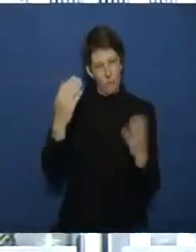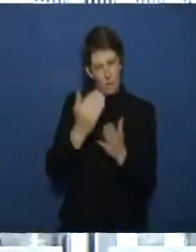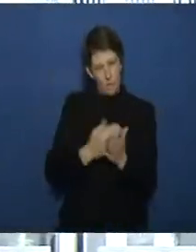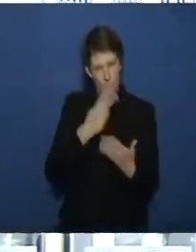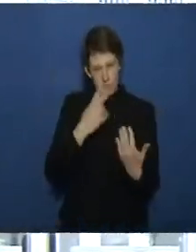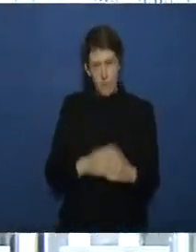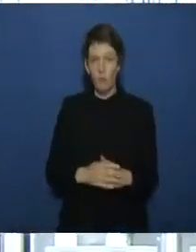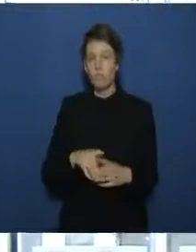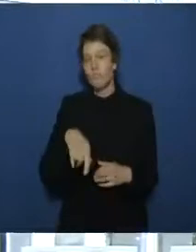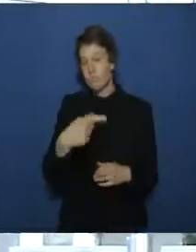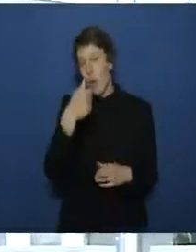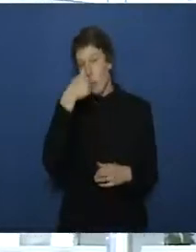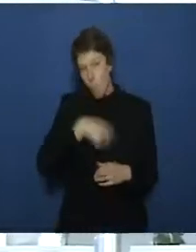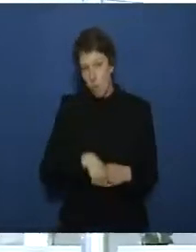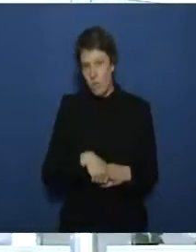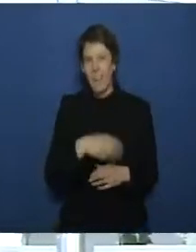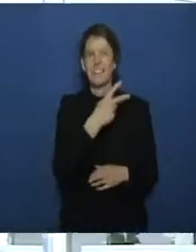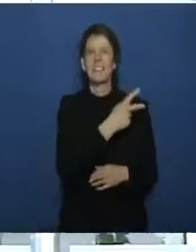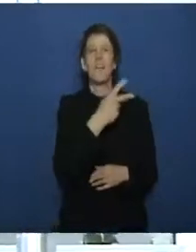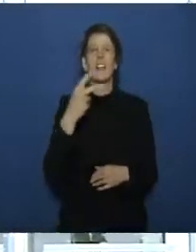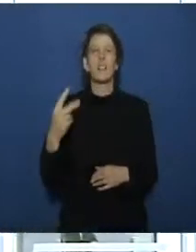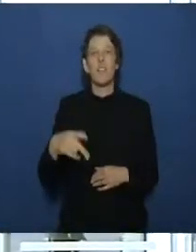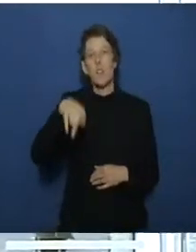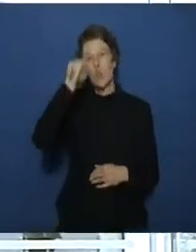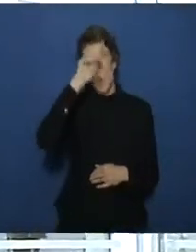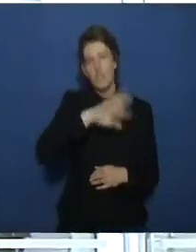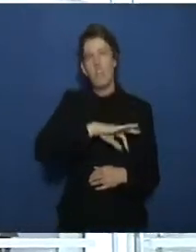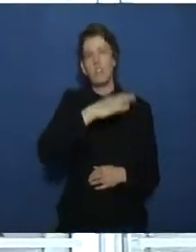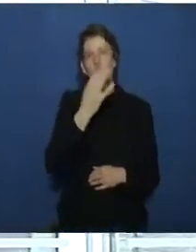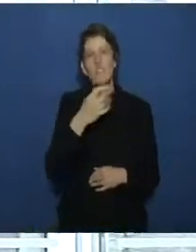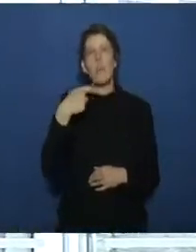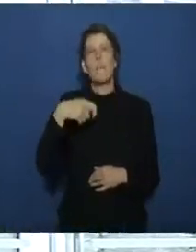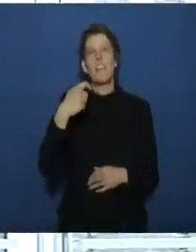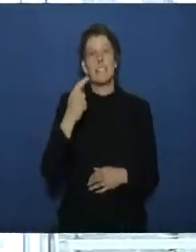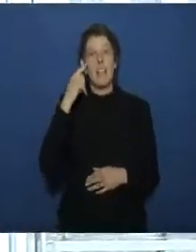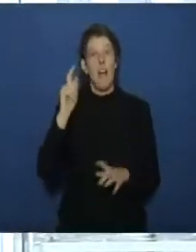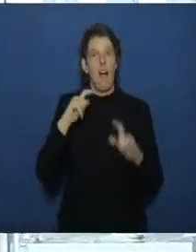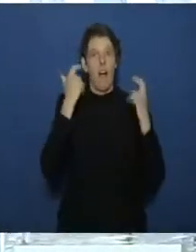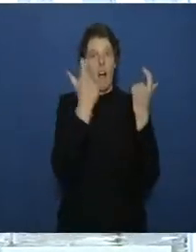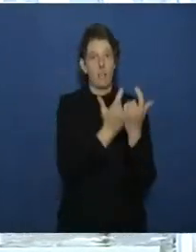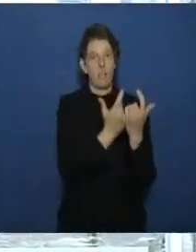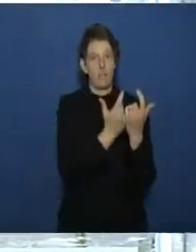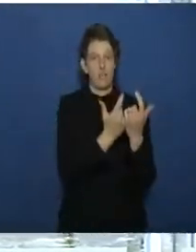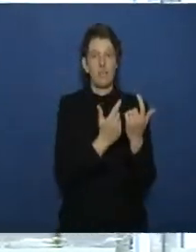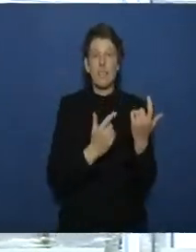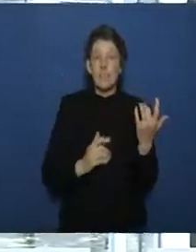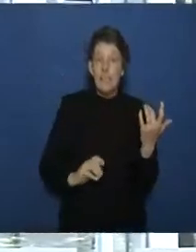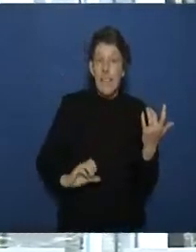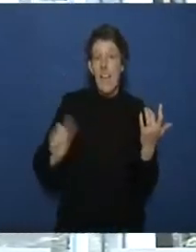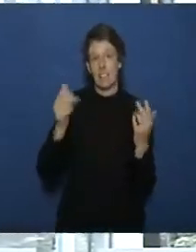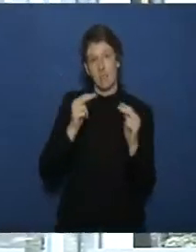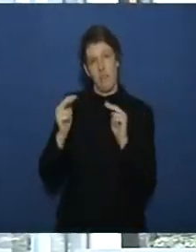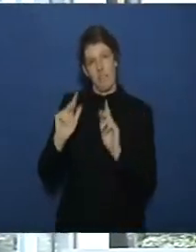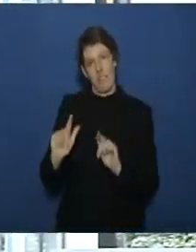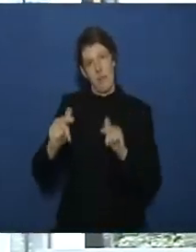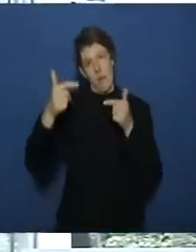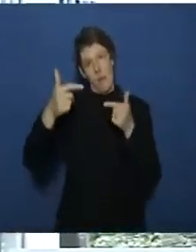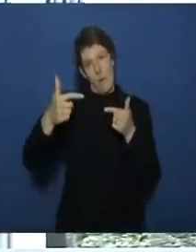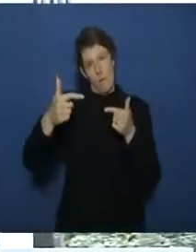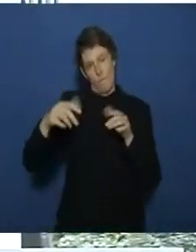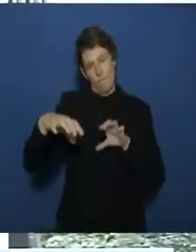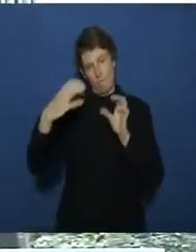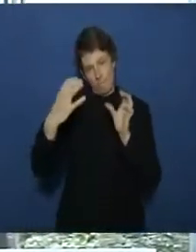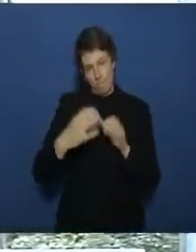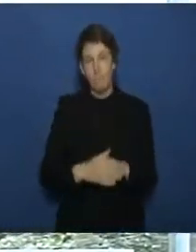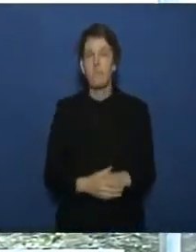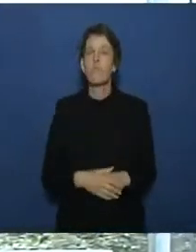der 22. deutsch-französische Ministerrat, aber der erste, der als Videokonferenz stattfindet. Neben der